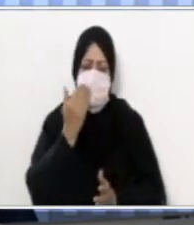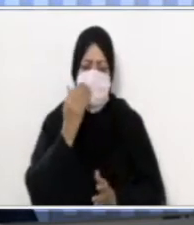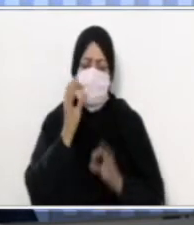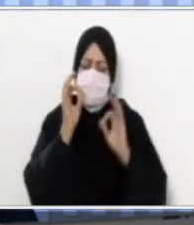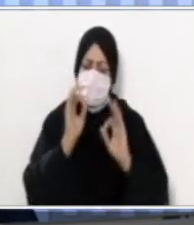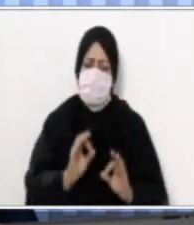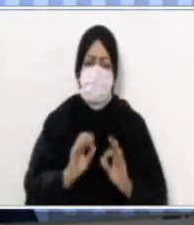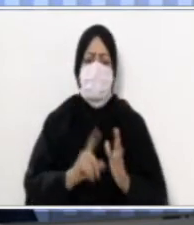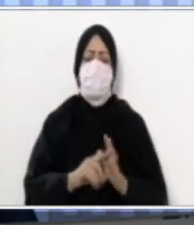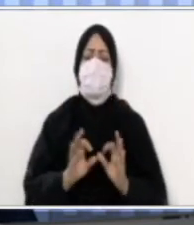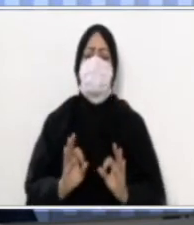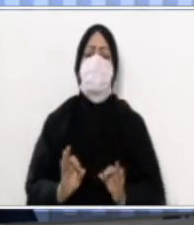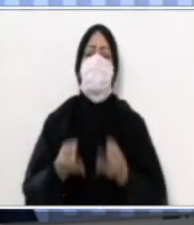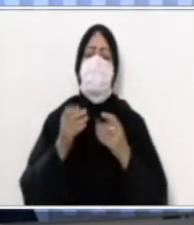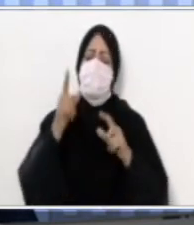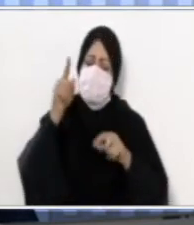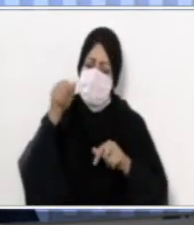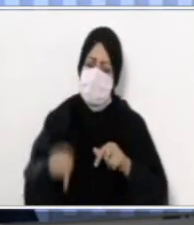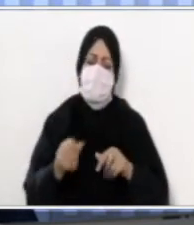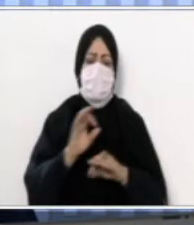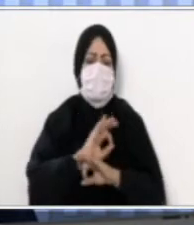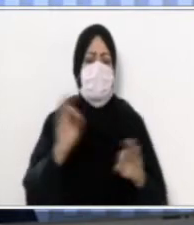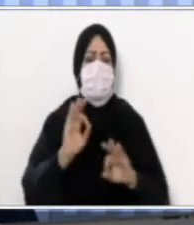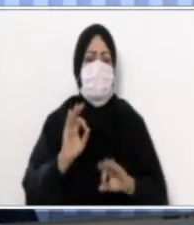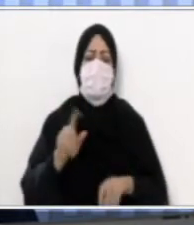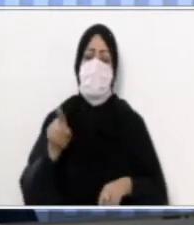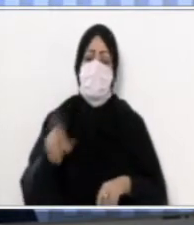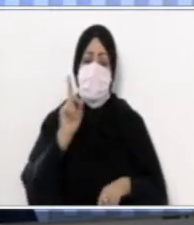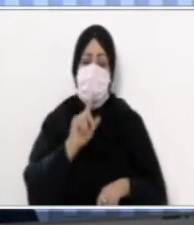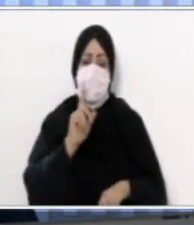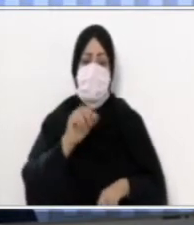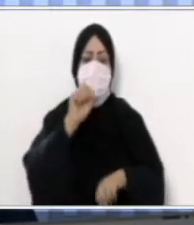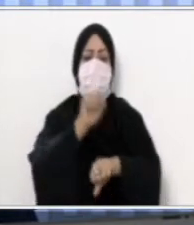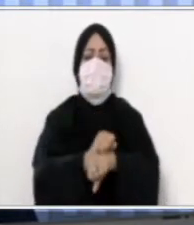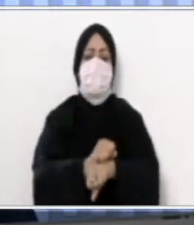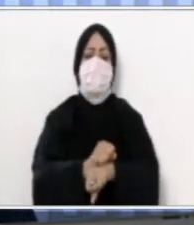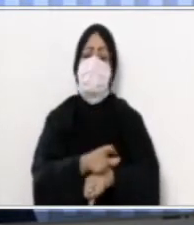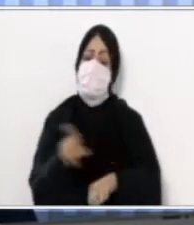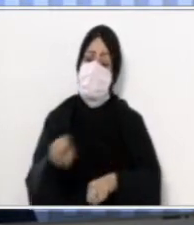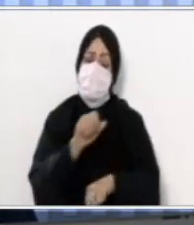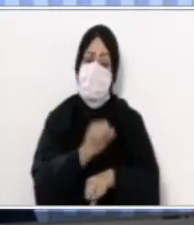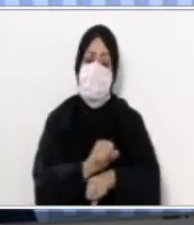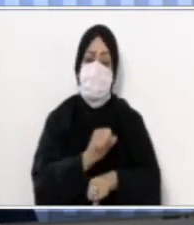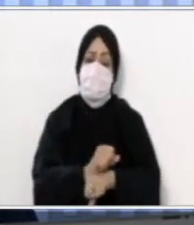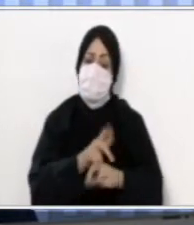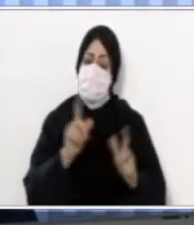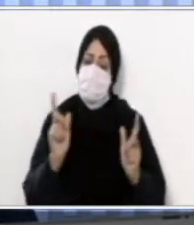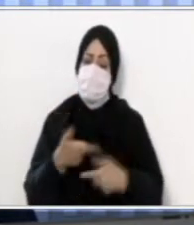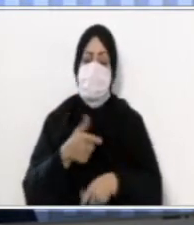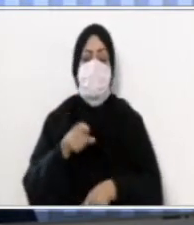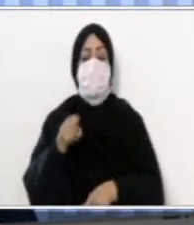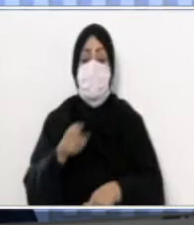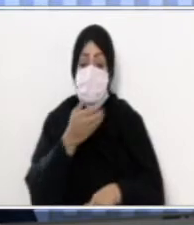سجن وحبس مفروض من الجهات المسؤولة وعزر حتى يعني لا يفطر